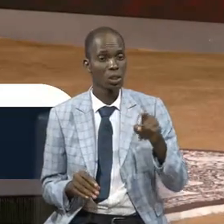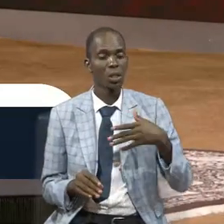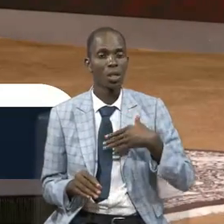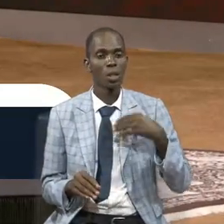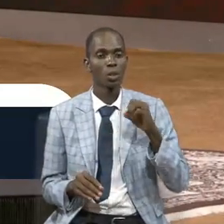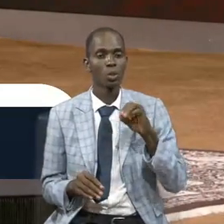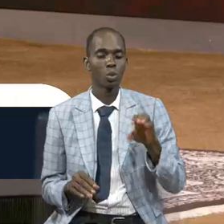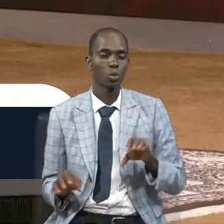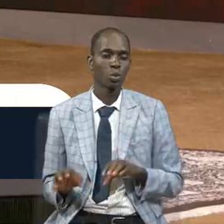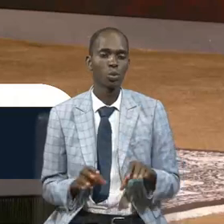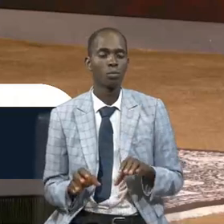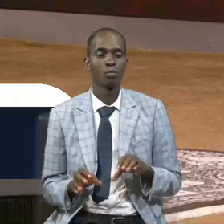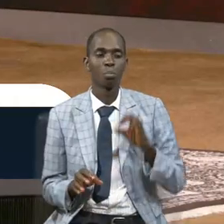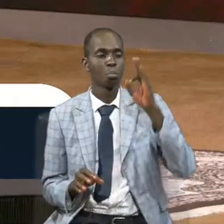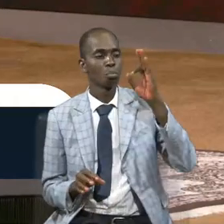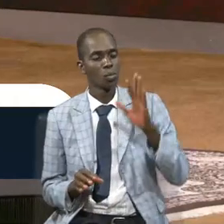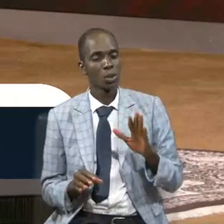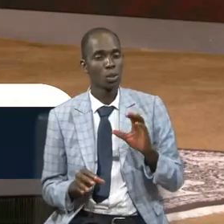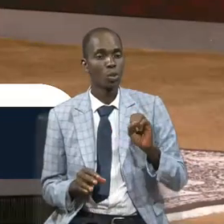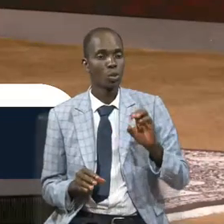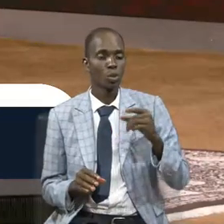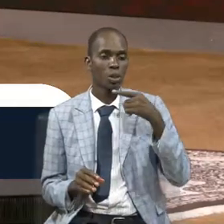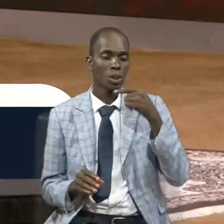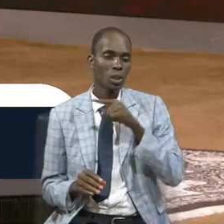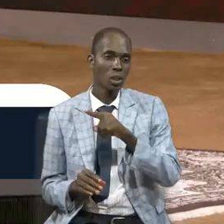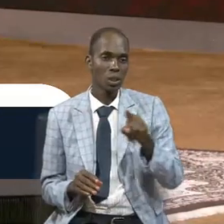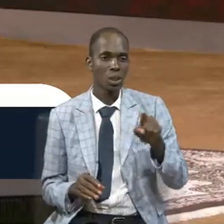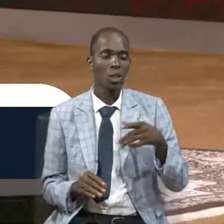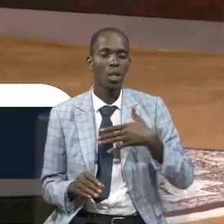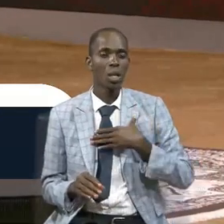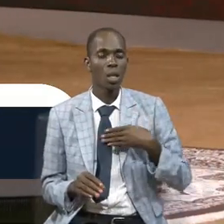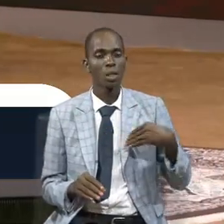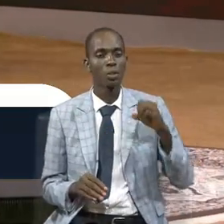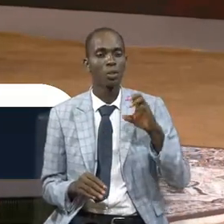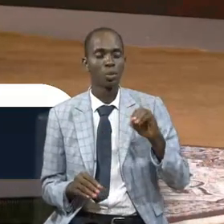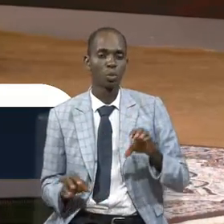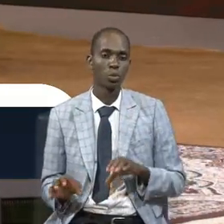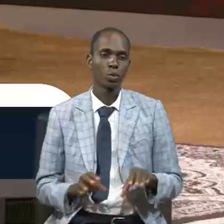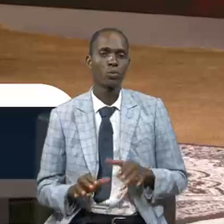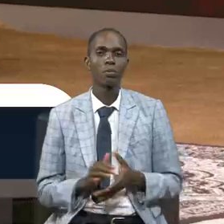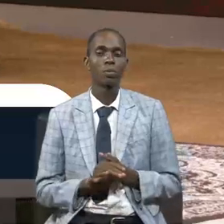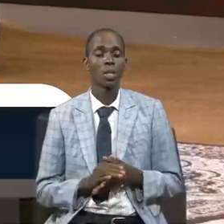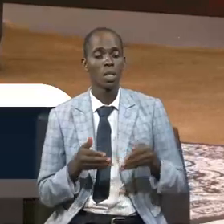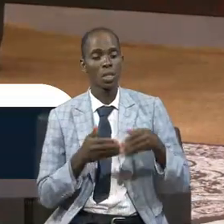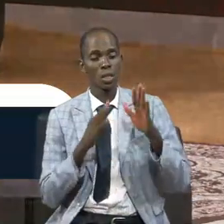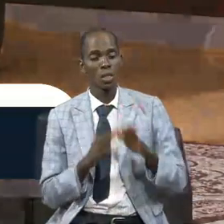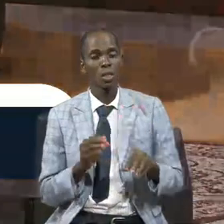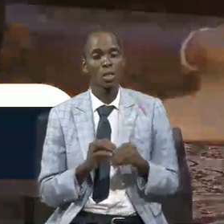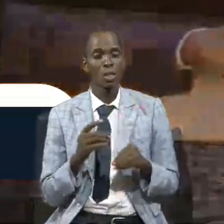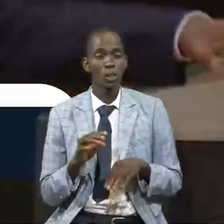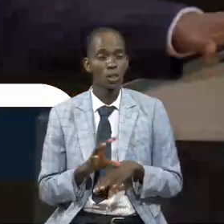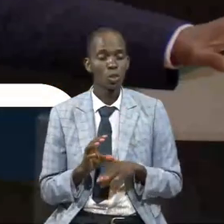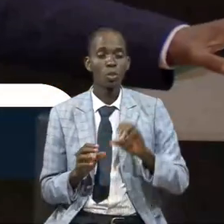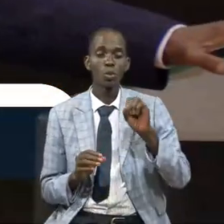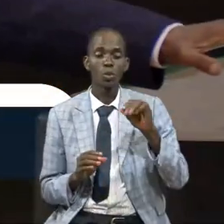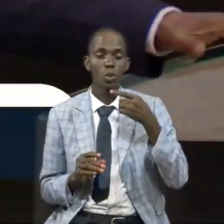et agissez. Prédicateur, parlez et agissez. Dirigeants dans